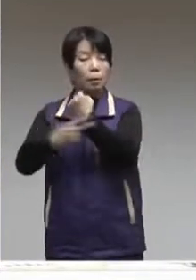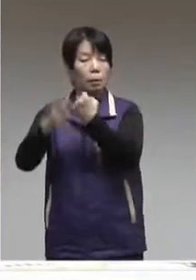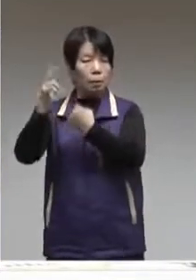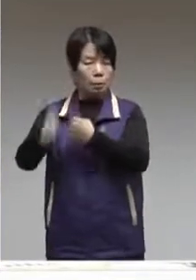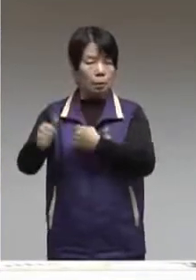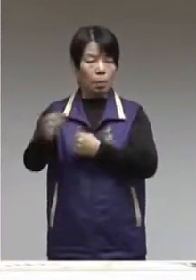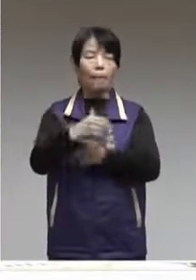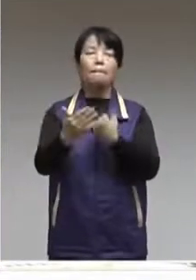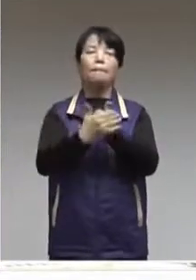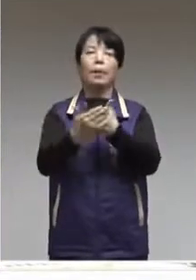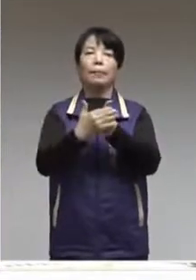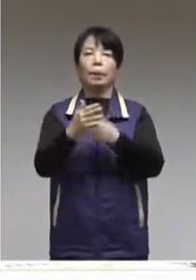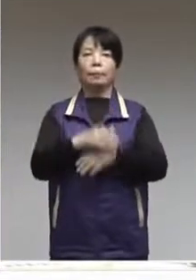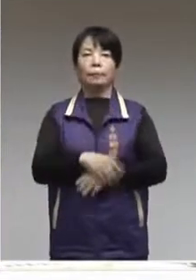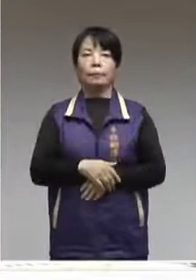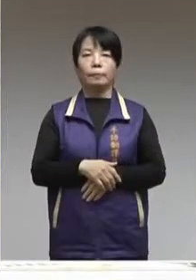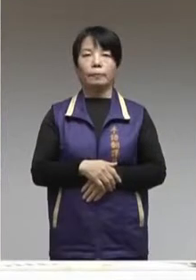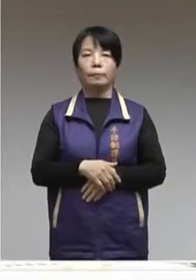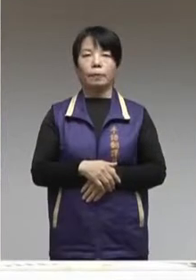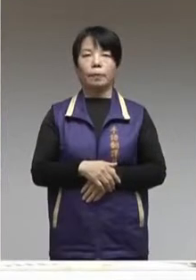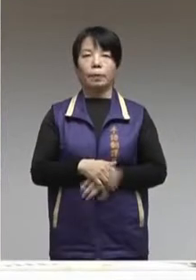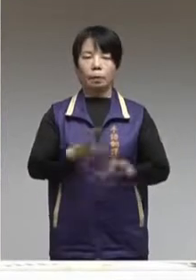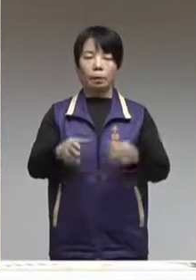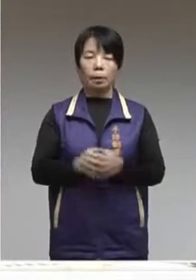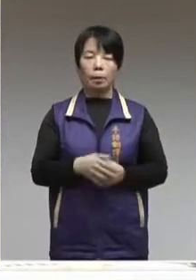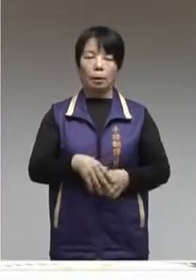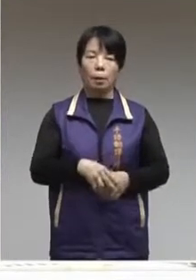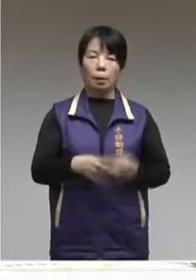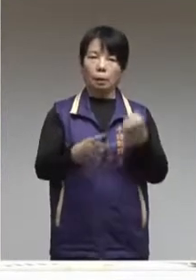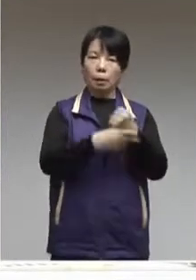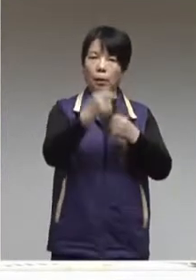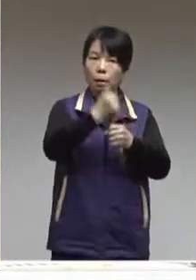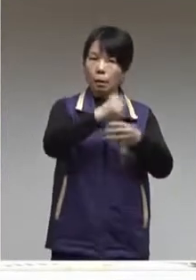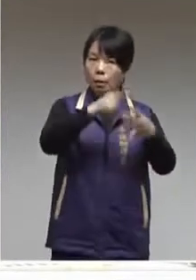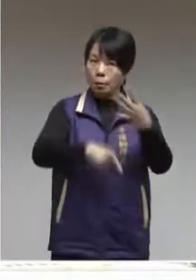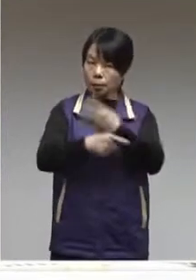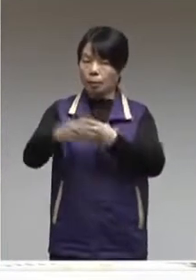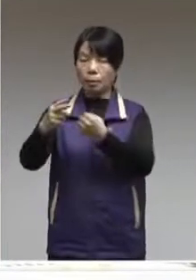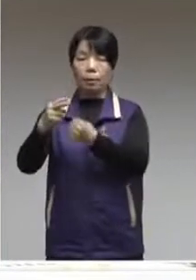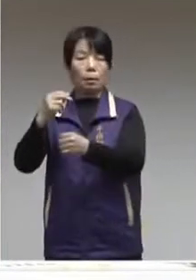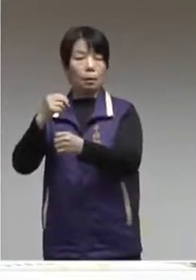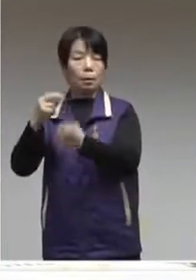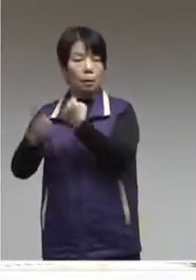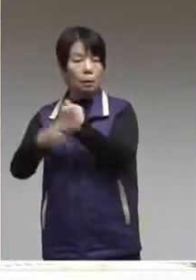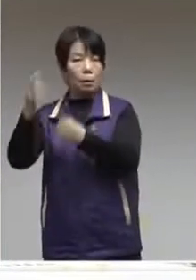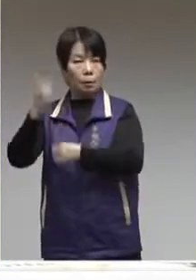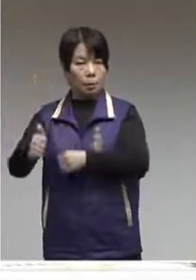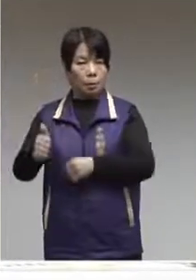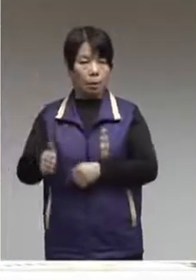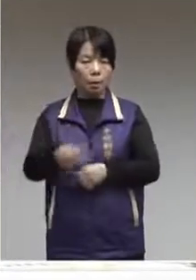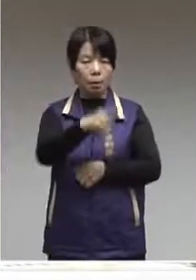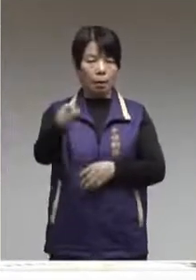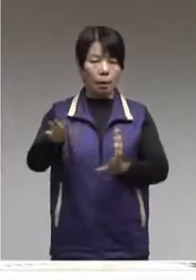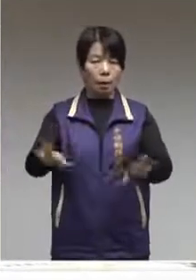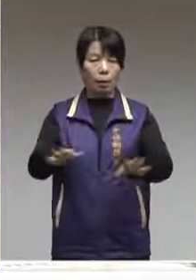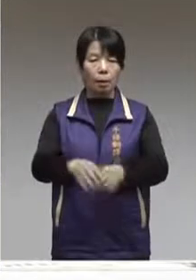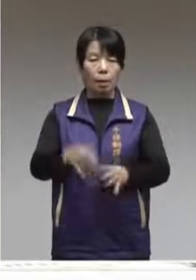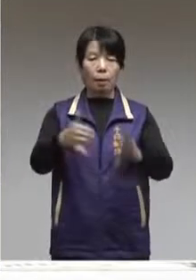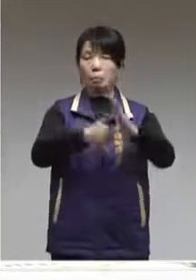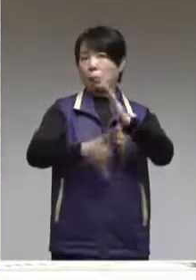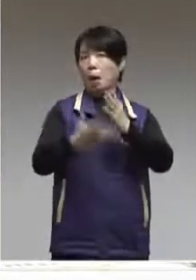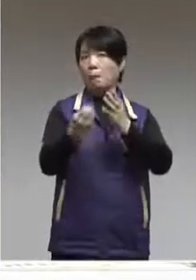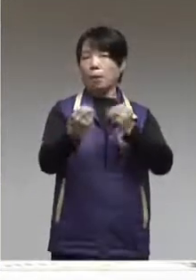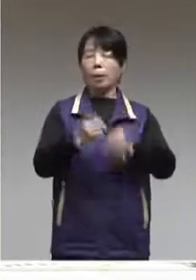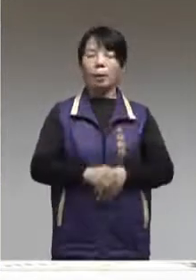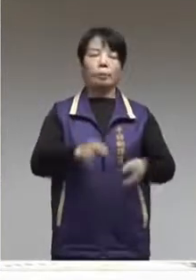好、哦，那由我们里干事跟里长，好、哦、去发，假如他不在，我们会发通知书，